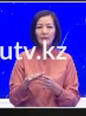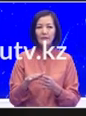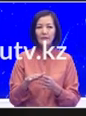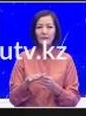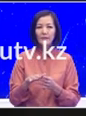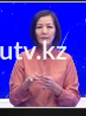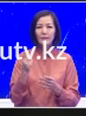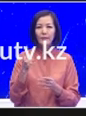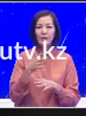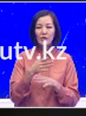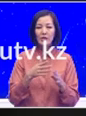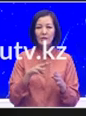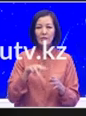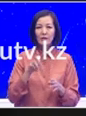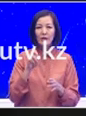Қазандық 1,5 мегаватт.